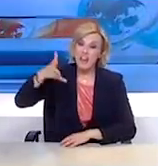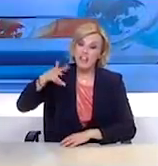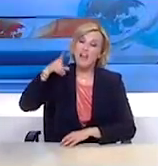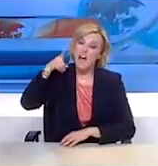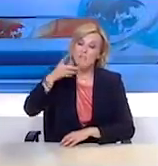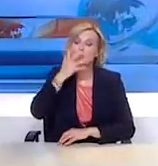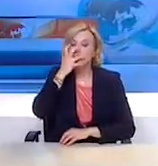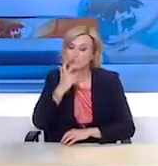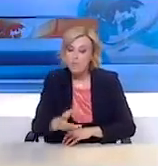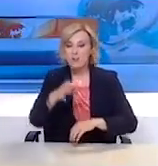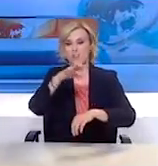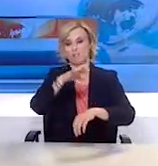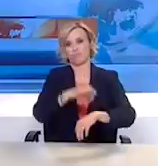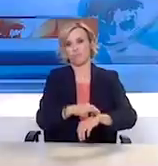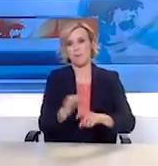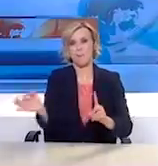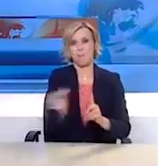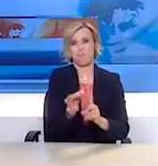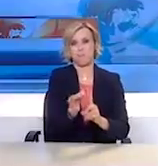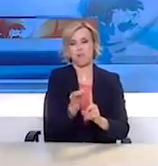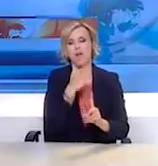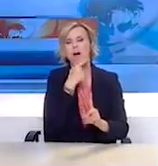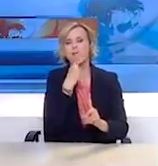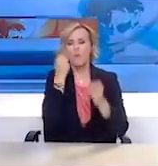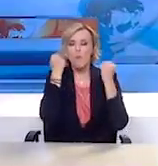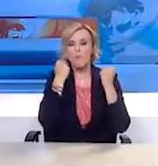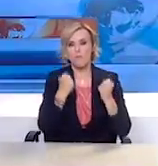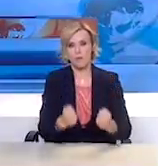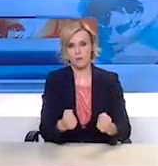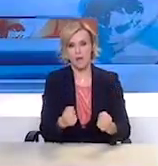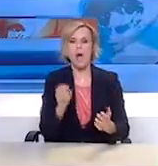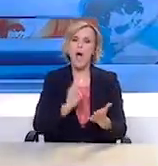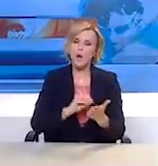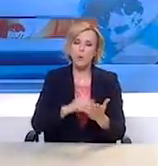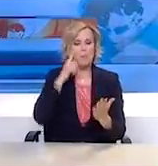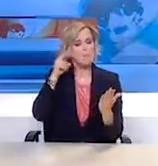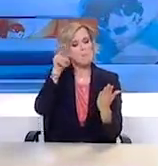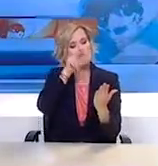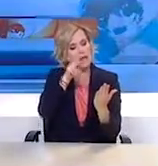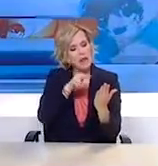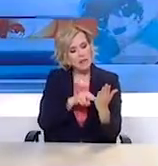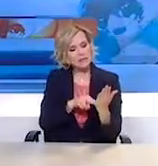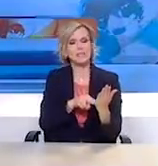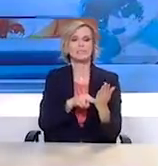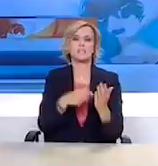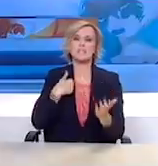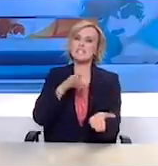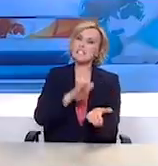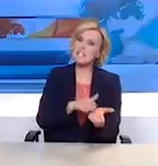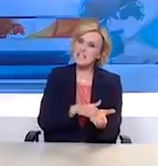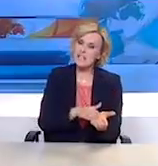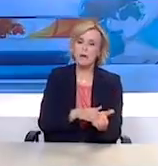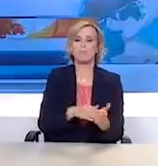από τις επιδημιολογικές μελέτες του εξωτερικού αλλά και από κάποια αρχικά στοιχεία δικά μας ότι συνοδά